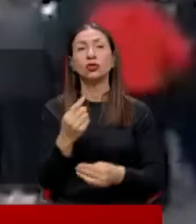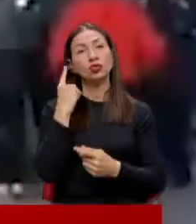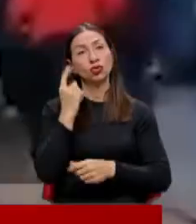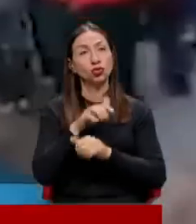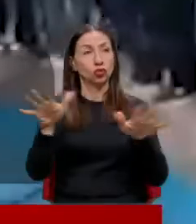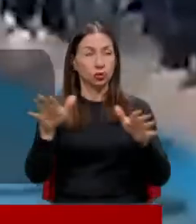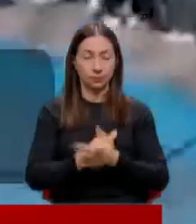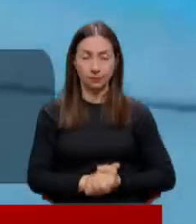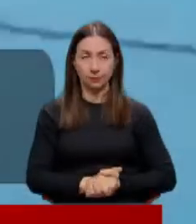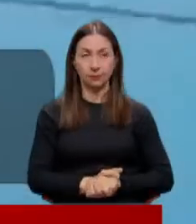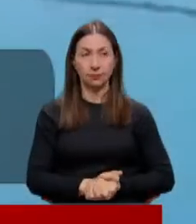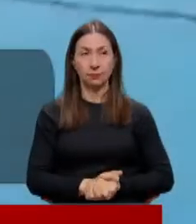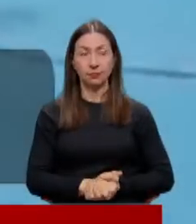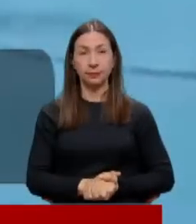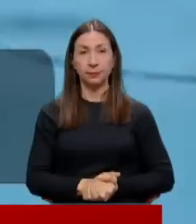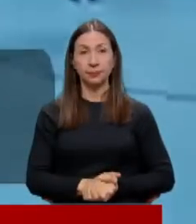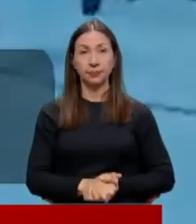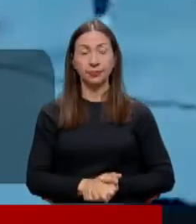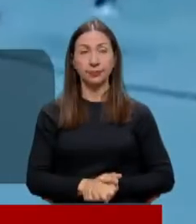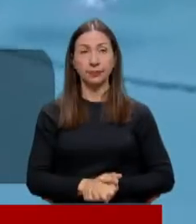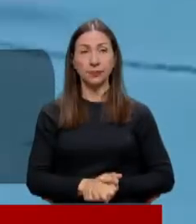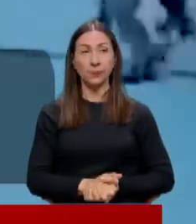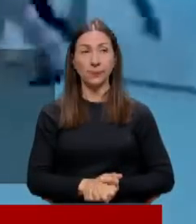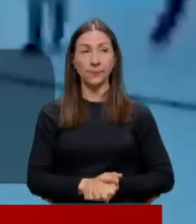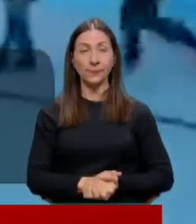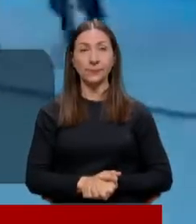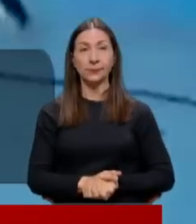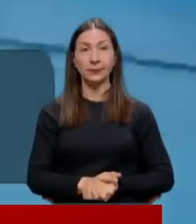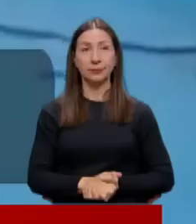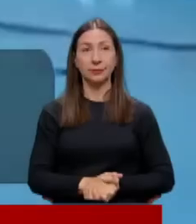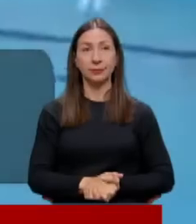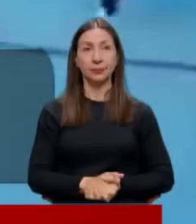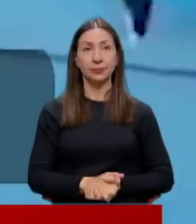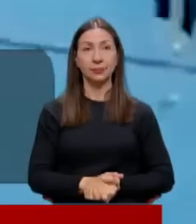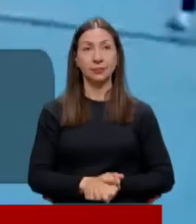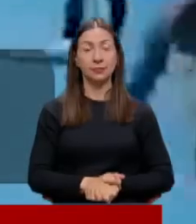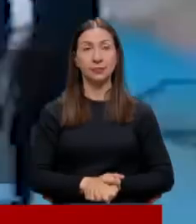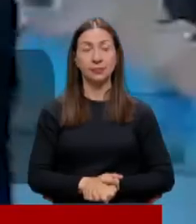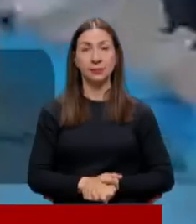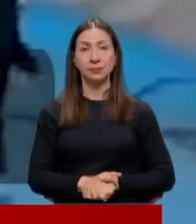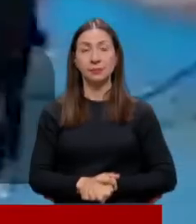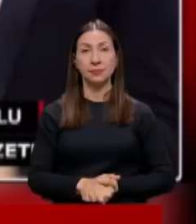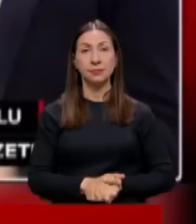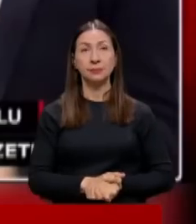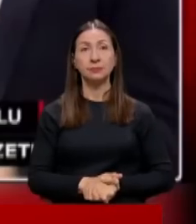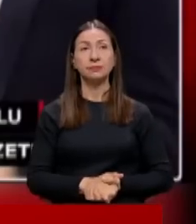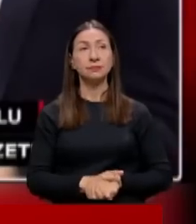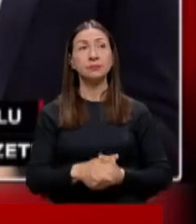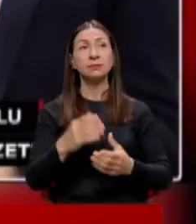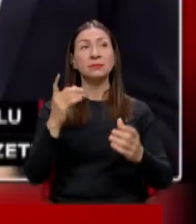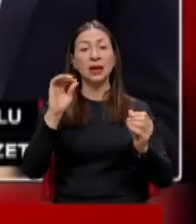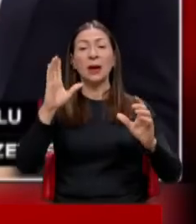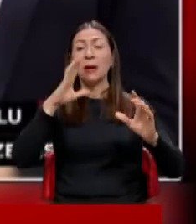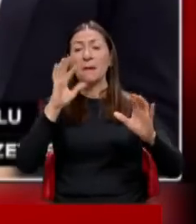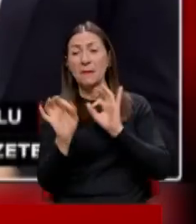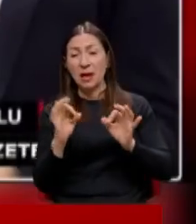duyurdu. Kadınların başına, elinde suç bardağı insanlara taş attırıyorsunuz. Hınçlandım,